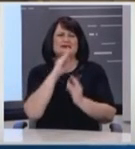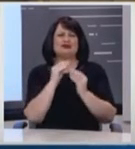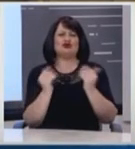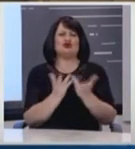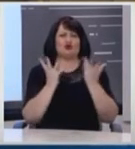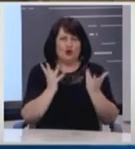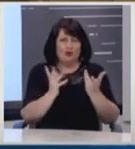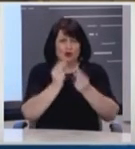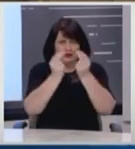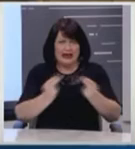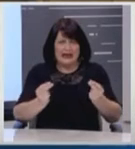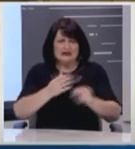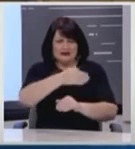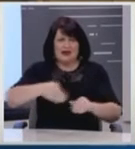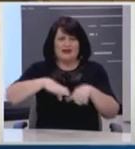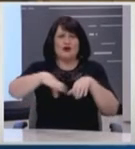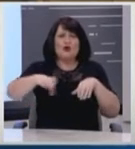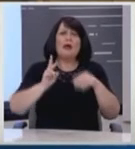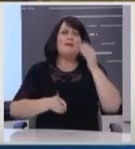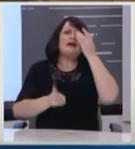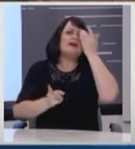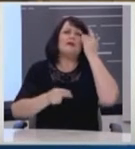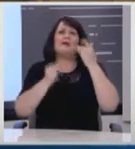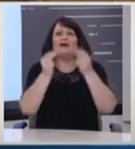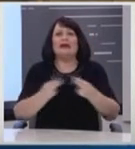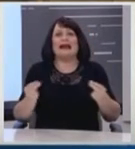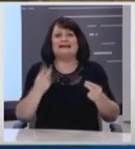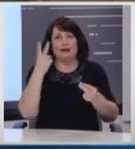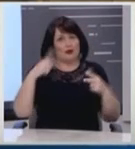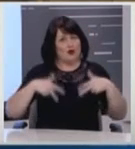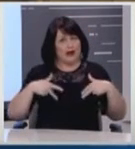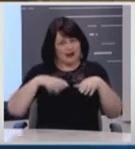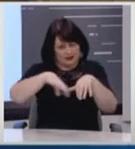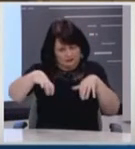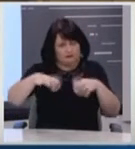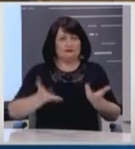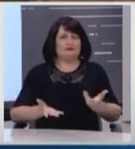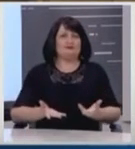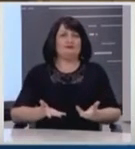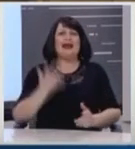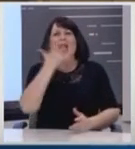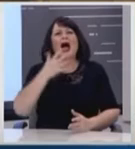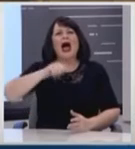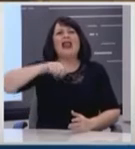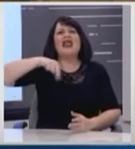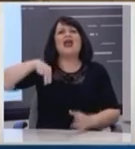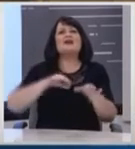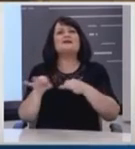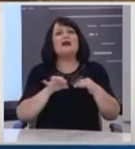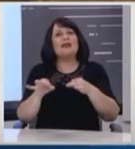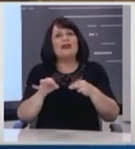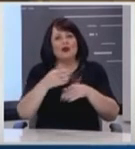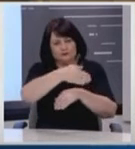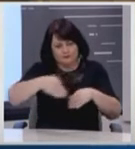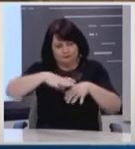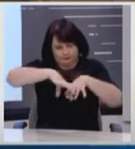αυτή είναι και διχοτομική και επικίνδυνη. Στην πράξη, όπως έγινε και με το σχέδιο ΑΝΑΝ, η διχοτόμηση